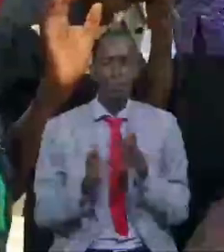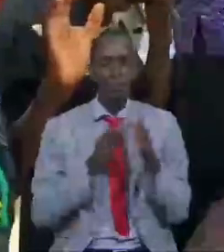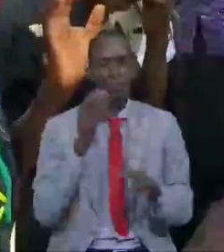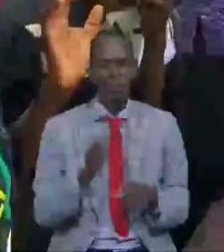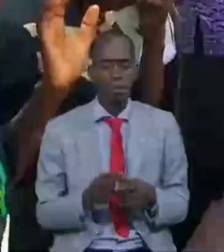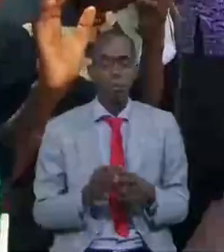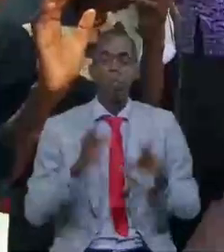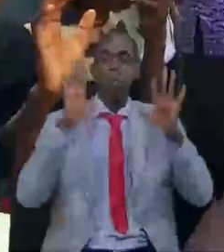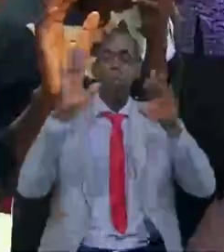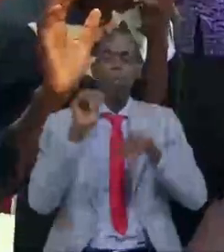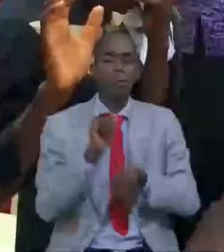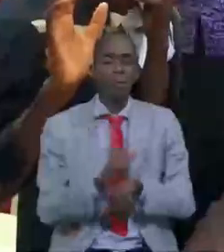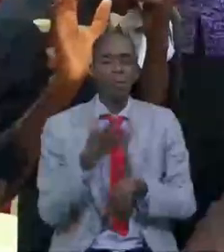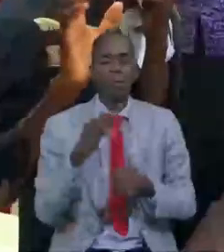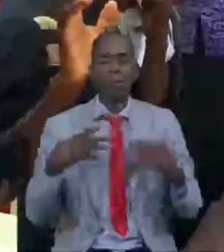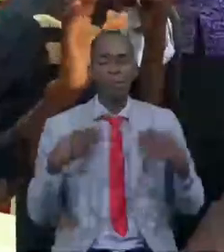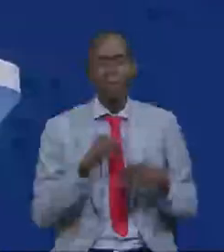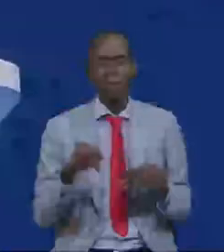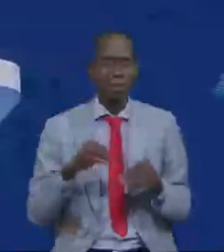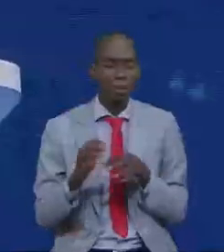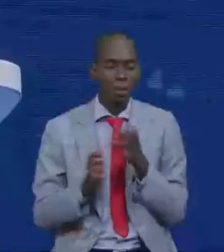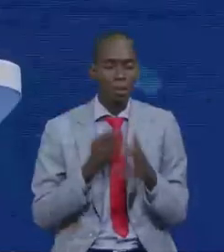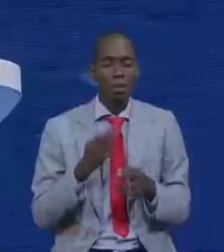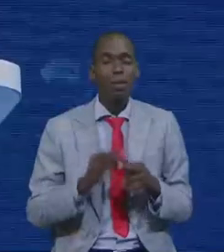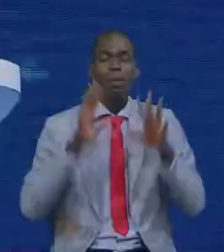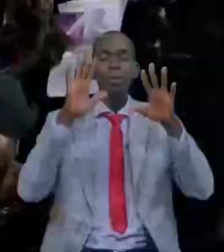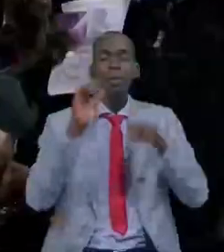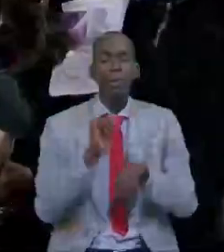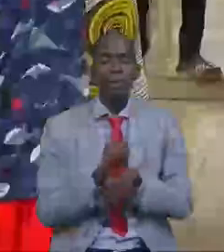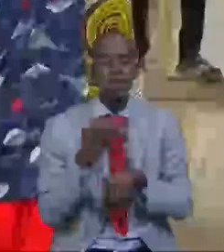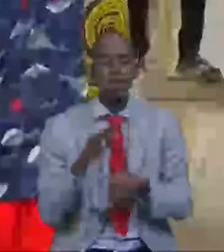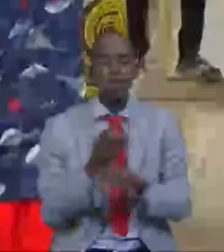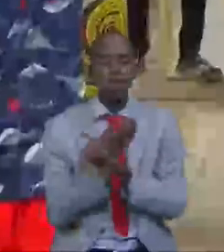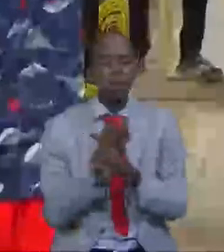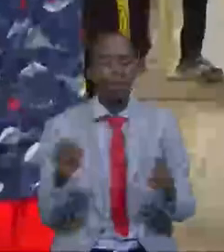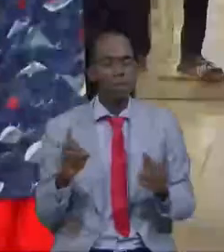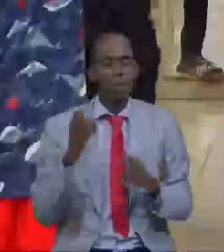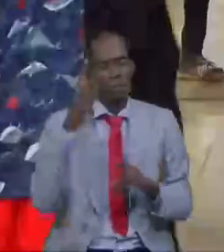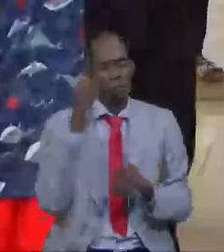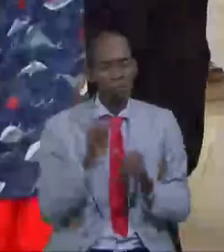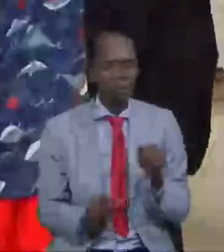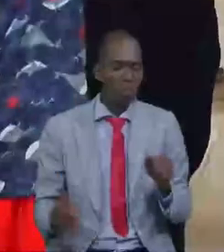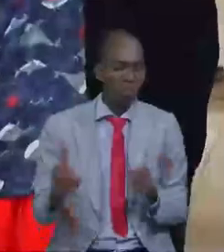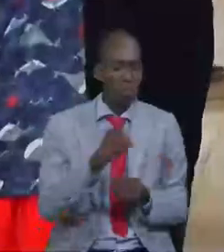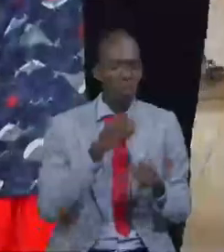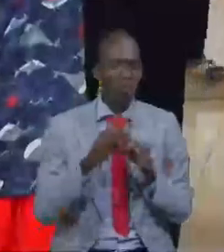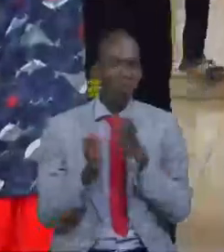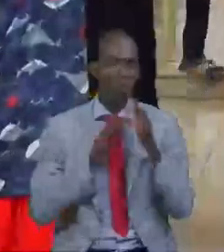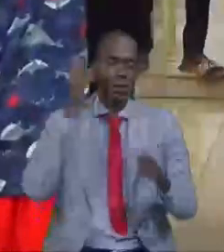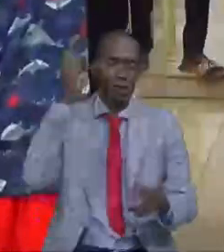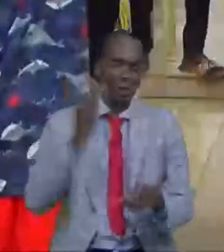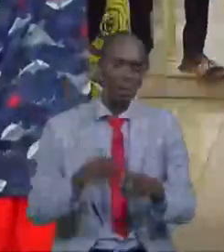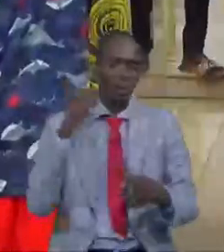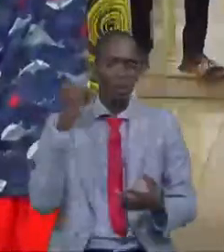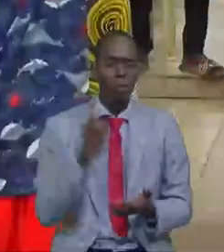Miracle de guérison, miracle de délivrance pour tout un chacun au nom de